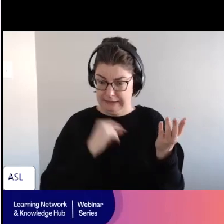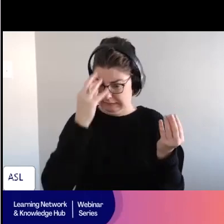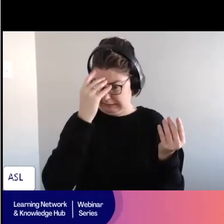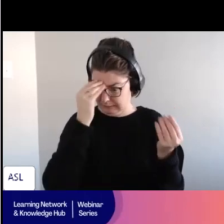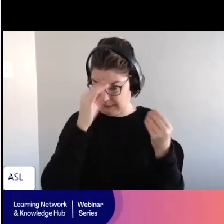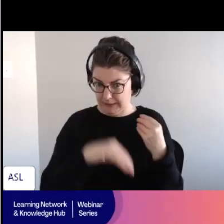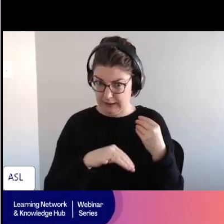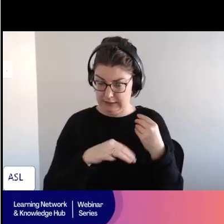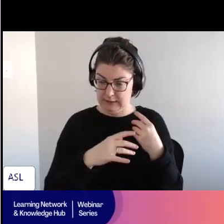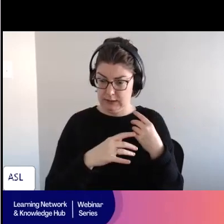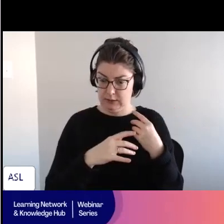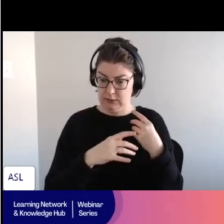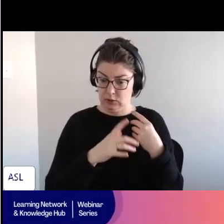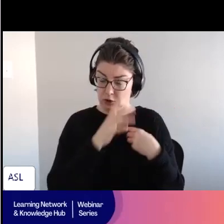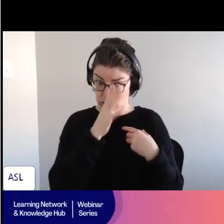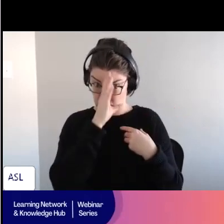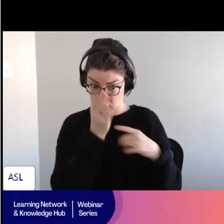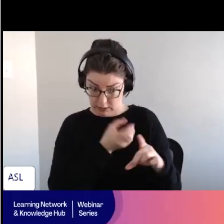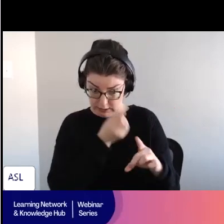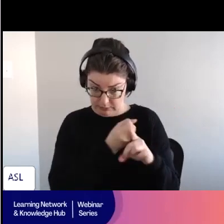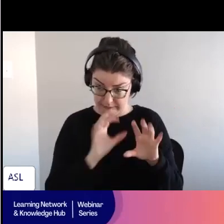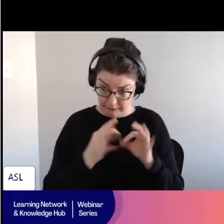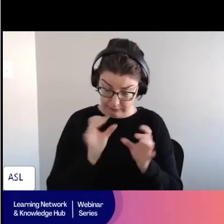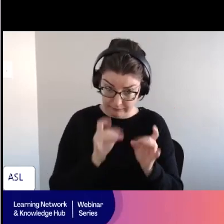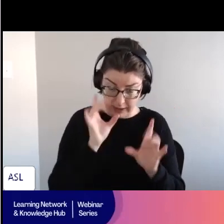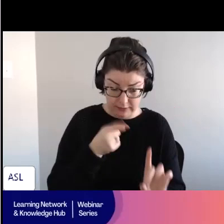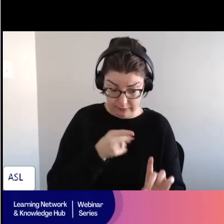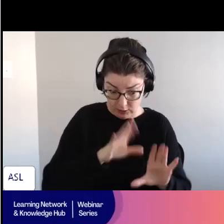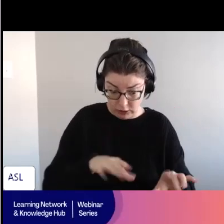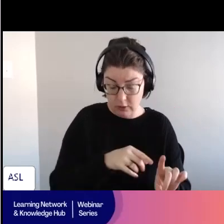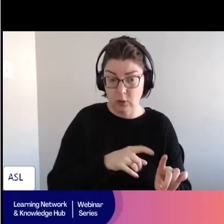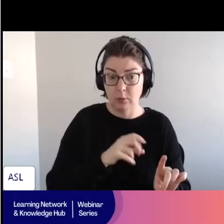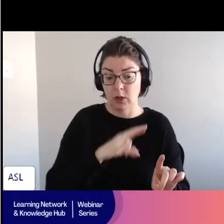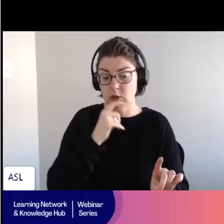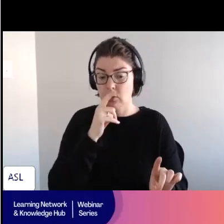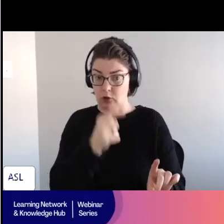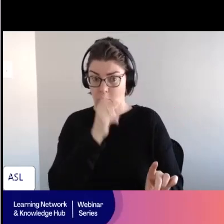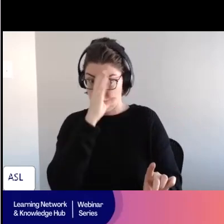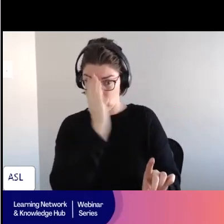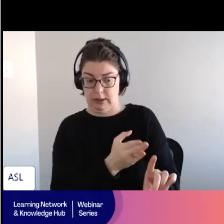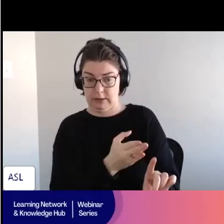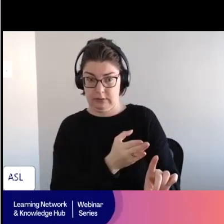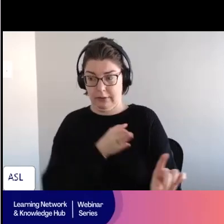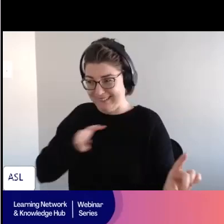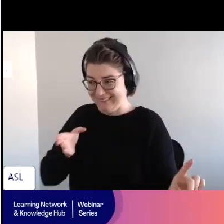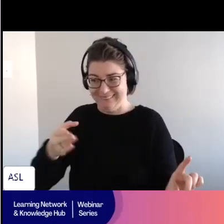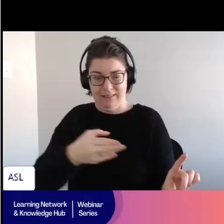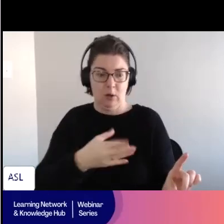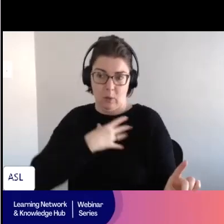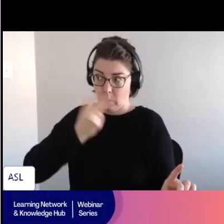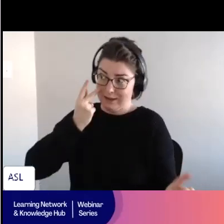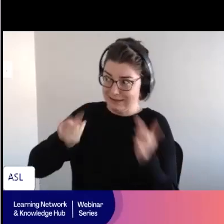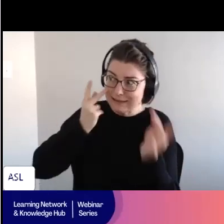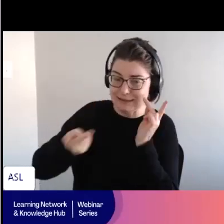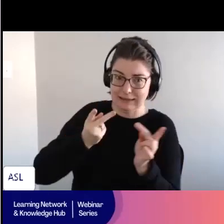nous exige exigent qu'il faut penser à l'impact direct de la violence familiale ainsi qu'à l'impact